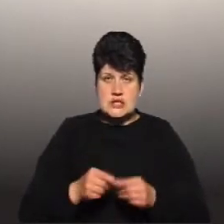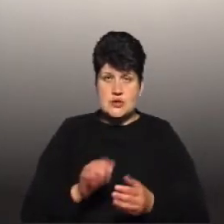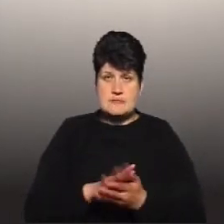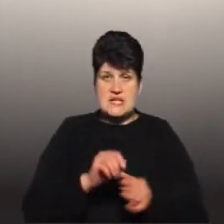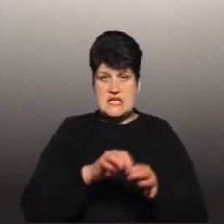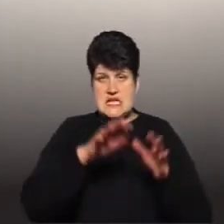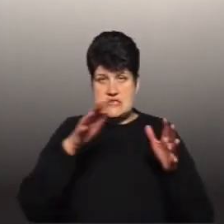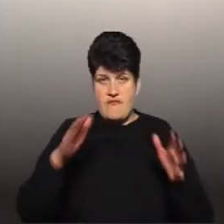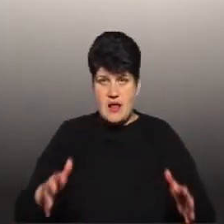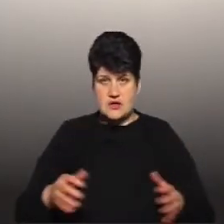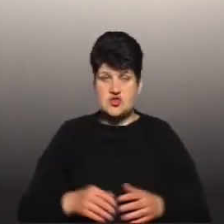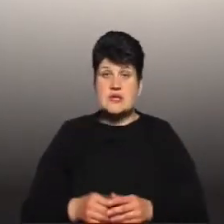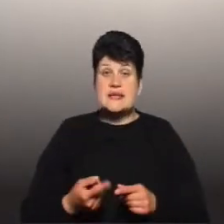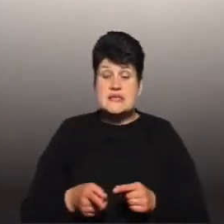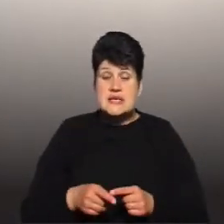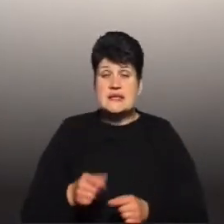на жаль, є,